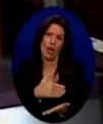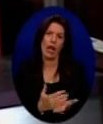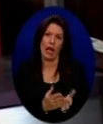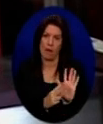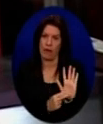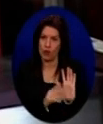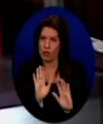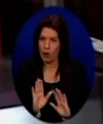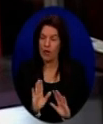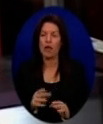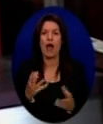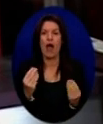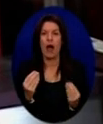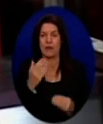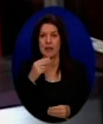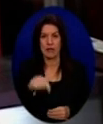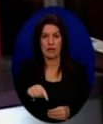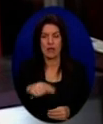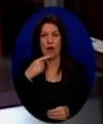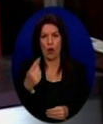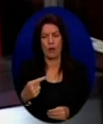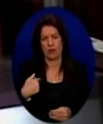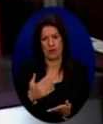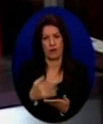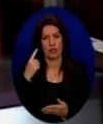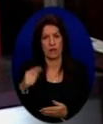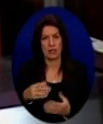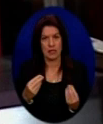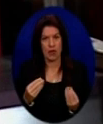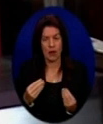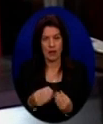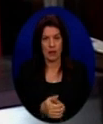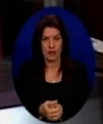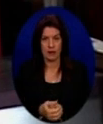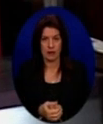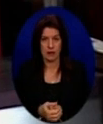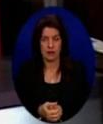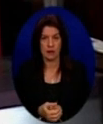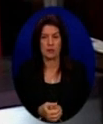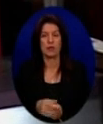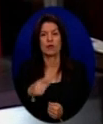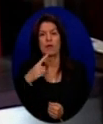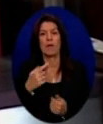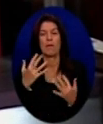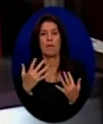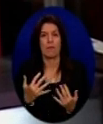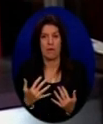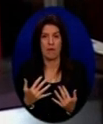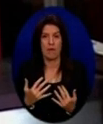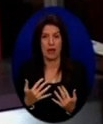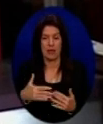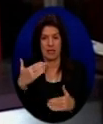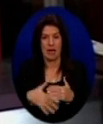רבים טוענים בישראל, אני שמעתי את זה הרבה, שכשנסיים את הכיבוש, אז הכעס